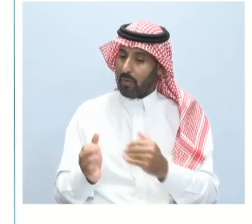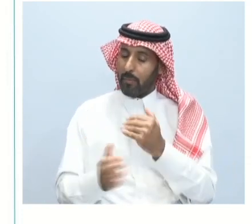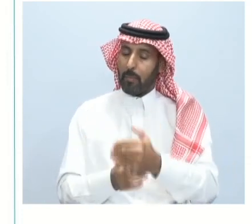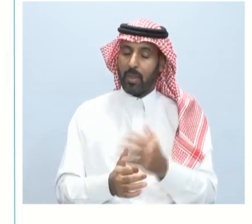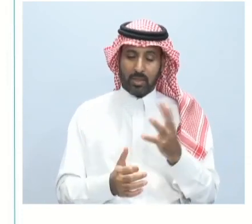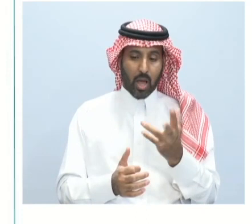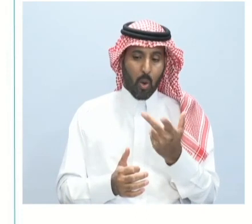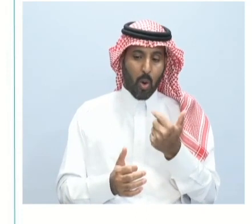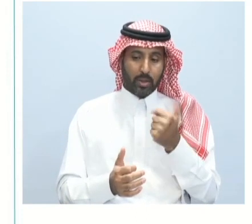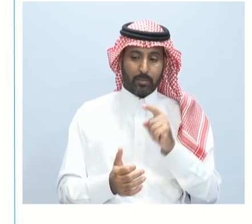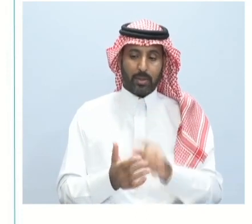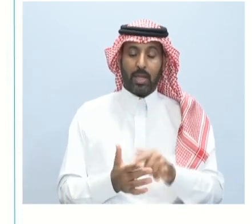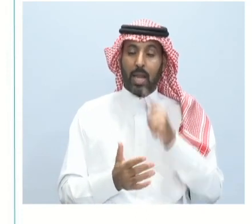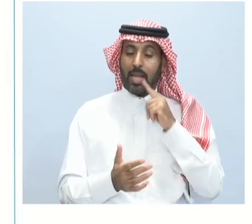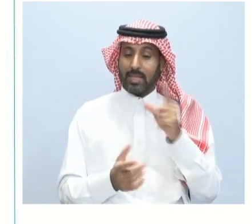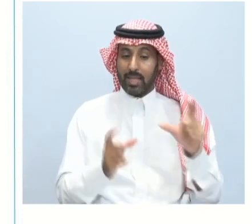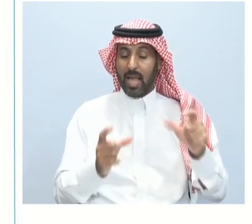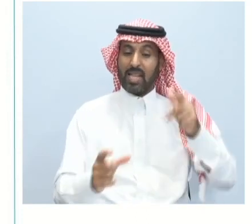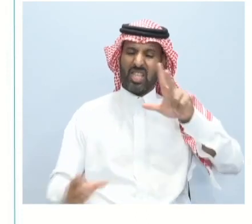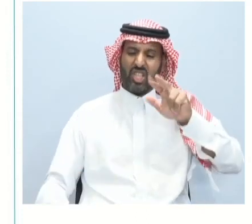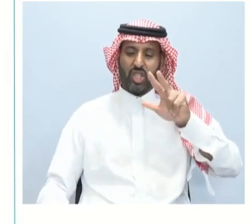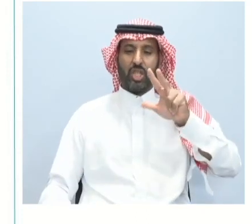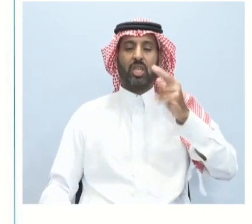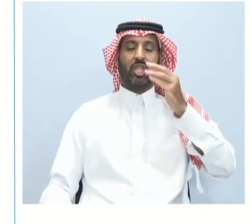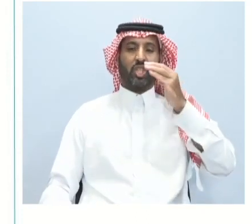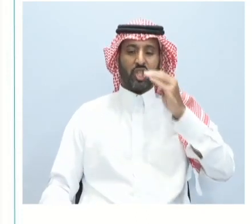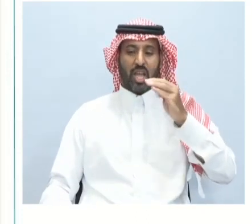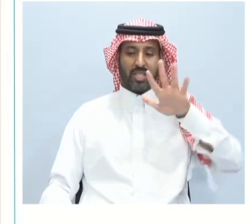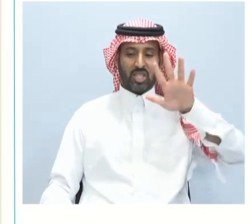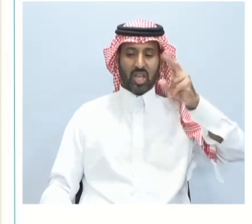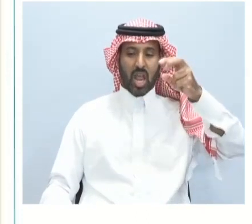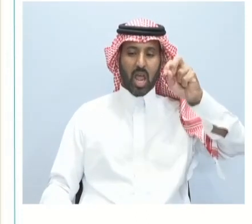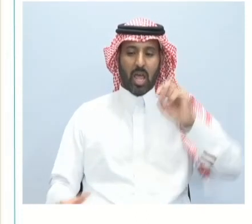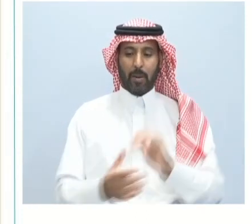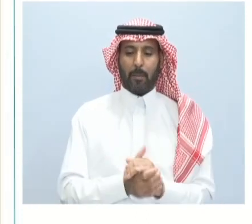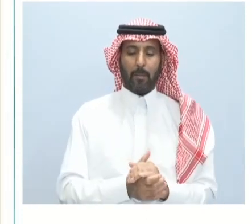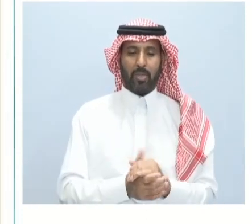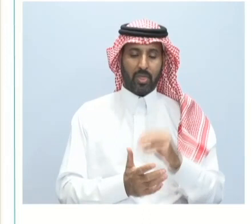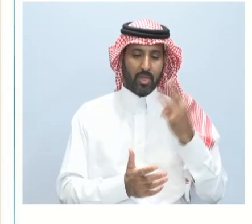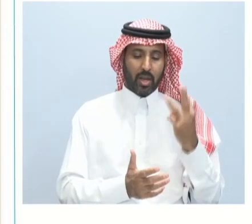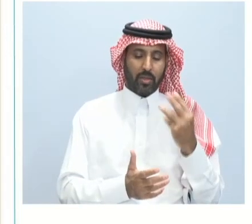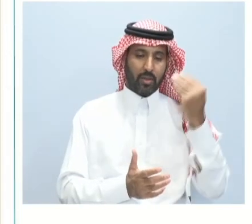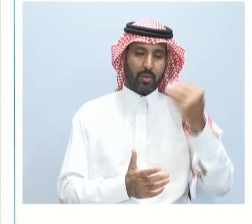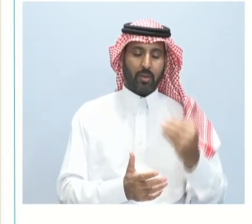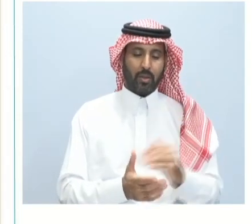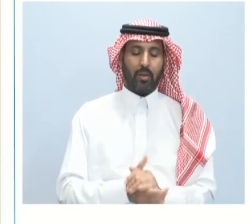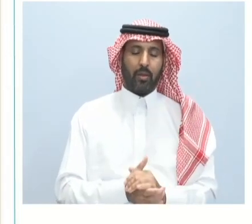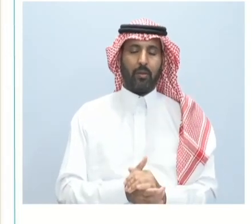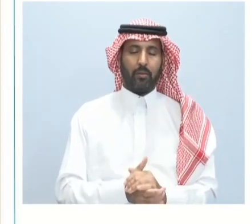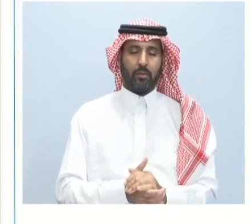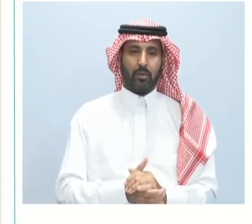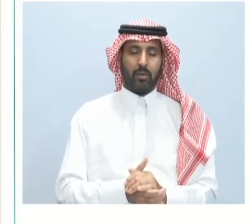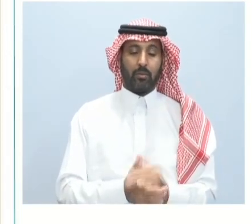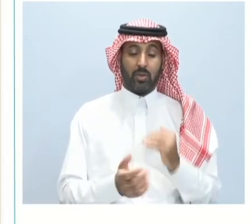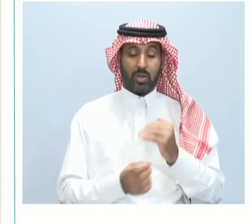خوارزميه او الخوارزميه الاستدلاليه الجشعه ثالثا انشئ خوارزميه